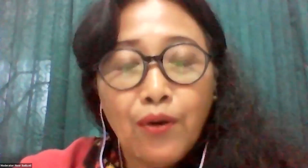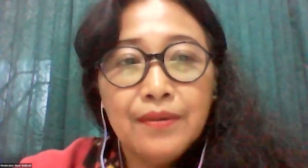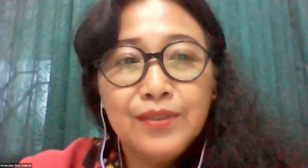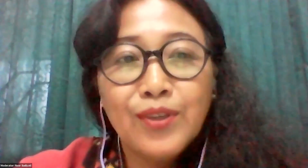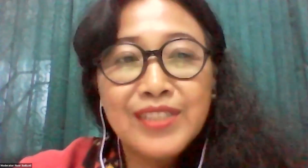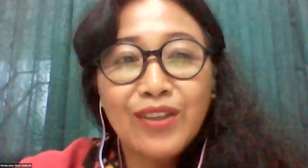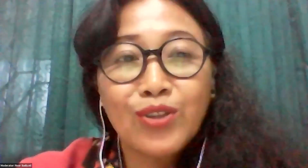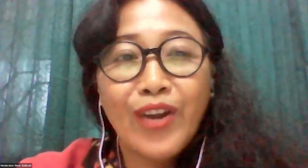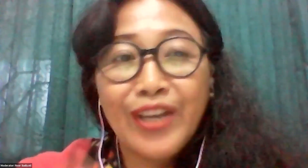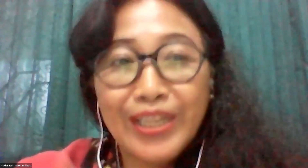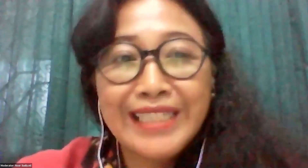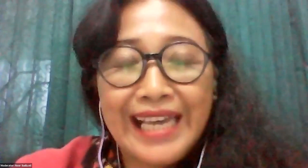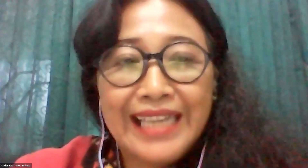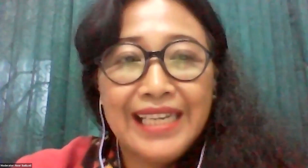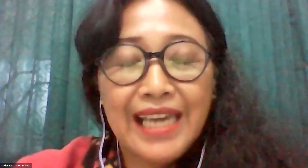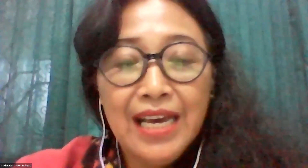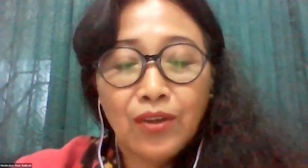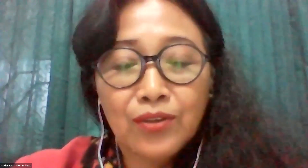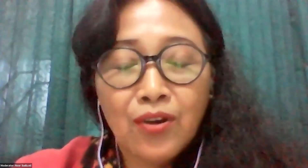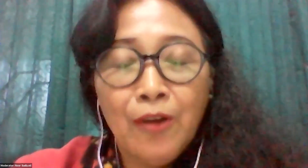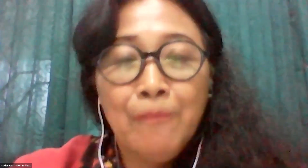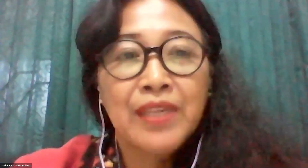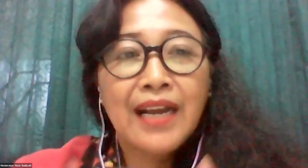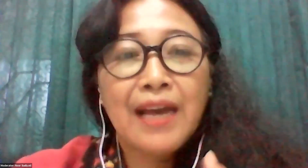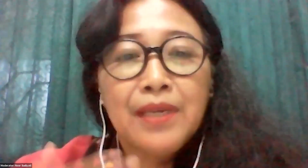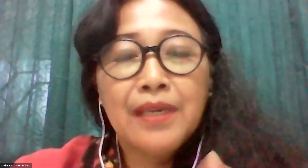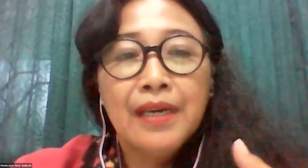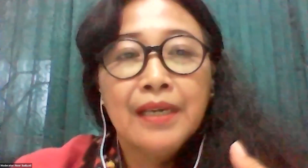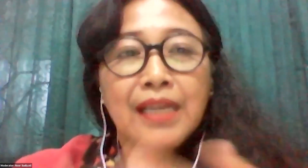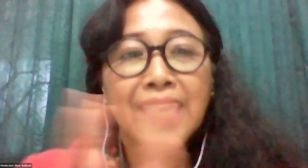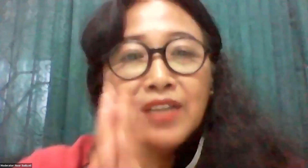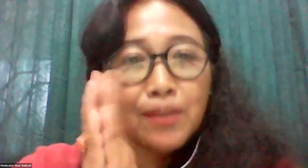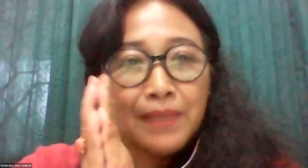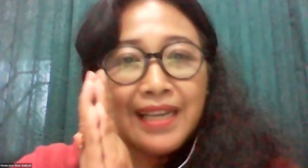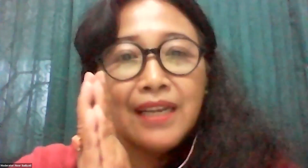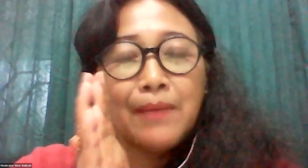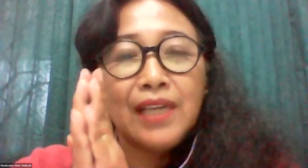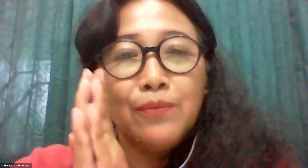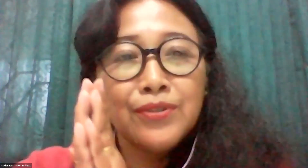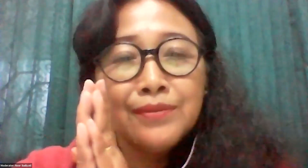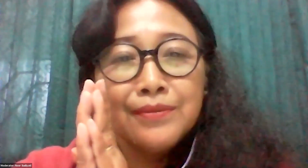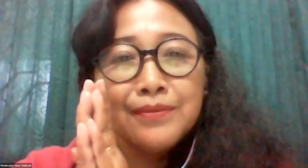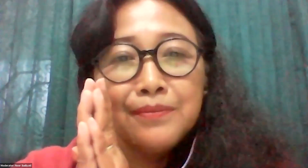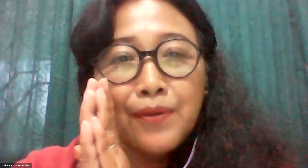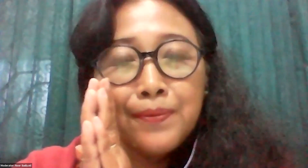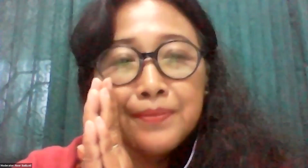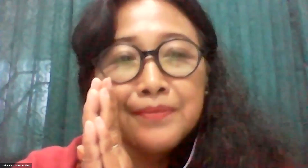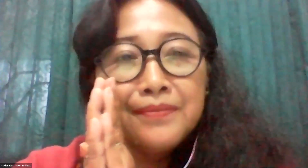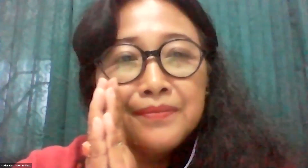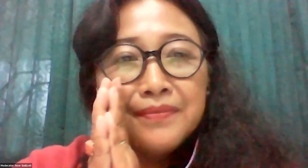tokoh-tokoh Jogja, tokoh-tokoh Indonesia ini ya, tokoh-tokoh yang saya sangat hormat sekali kepada